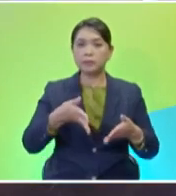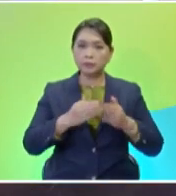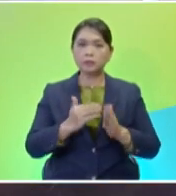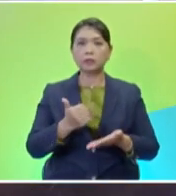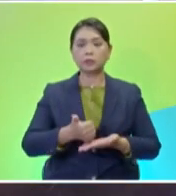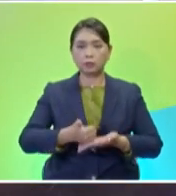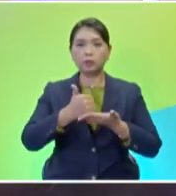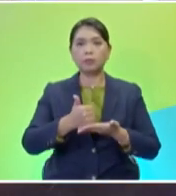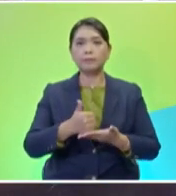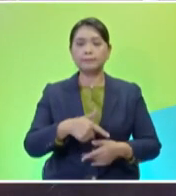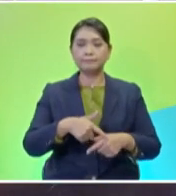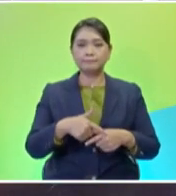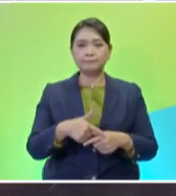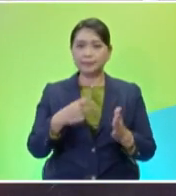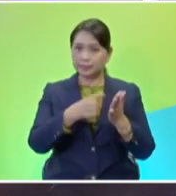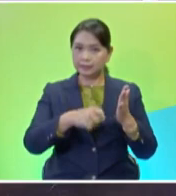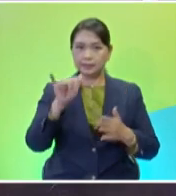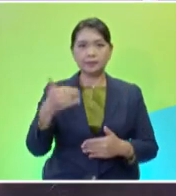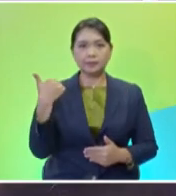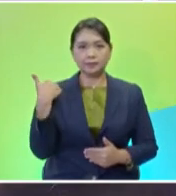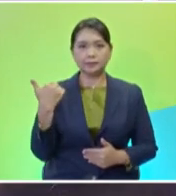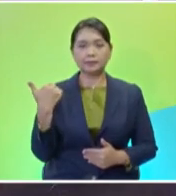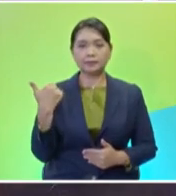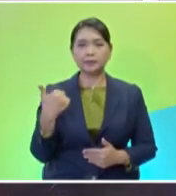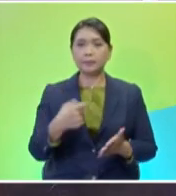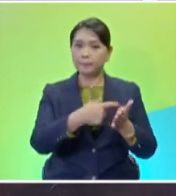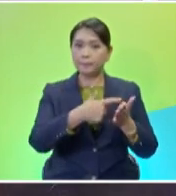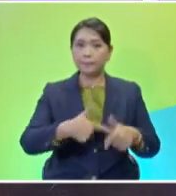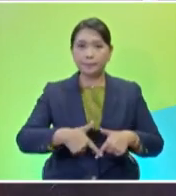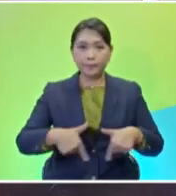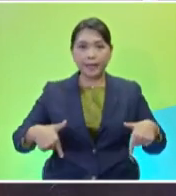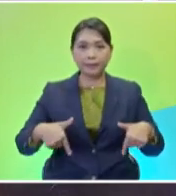berani kita ada tiga nilai